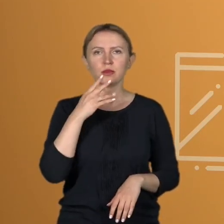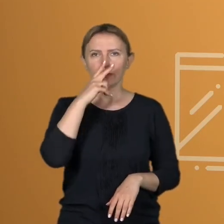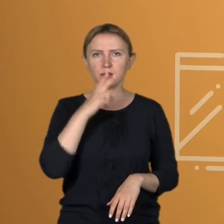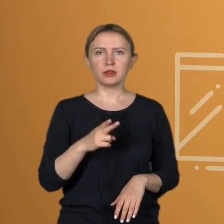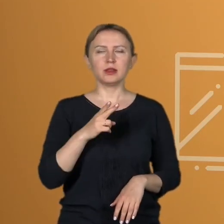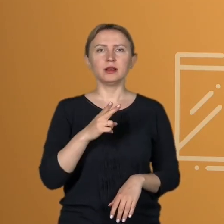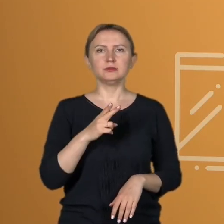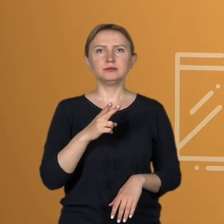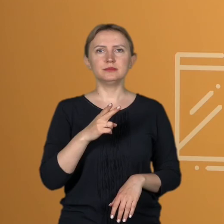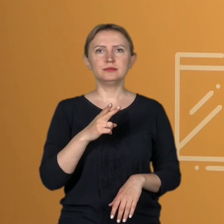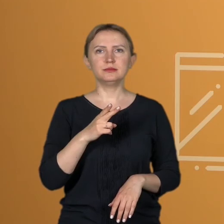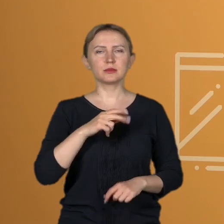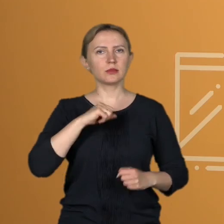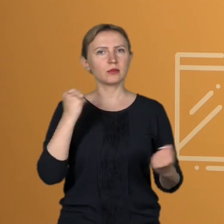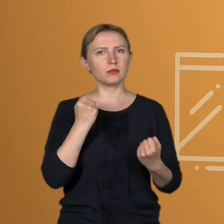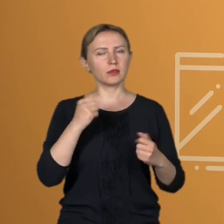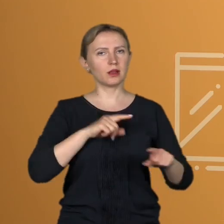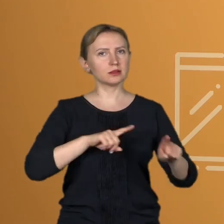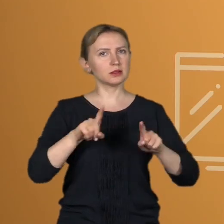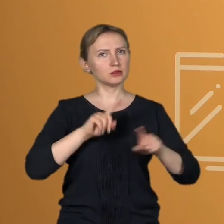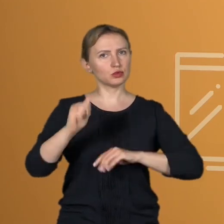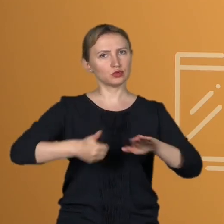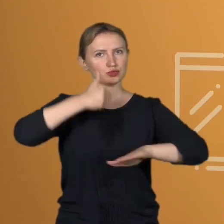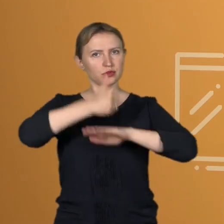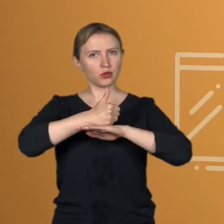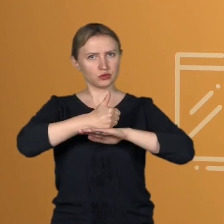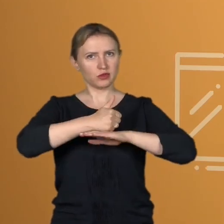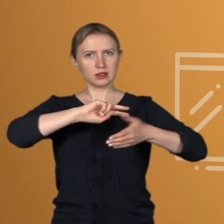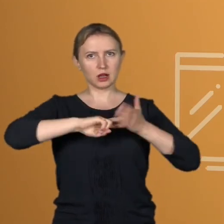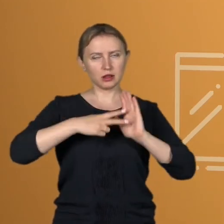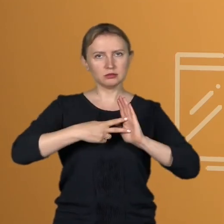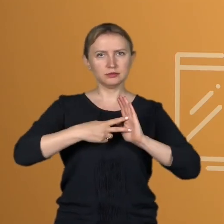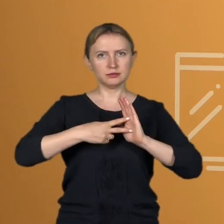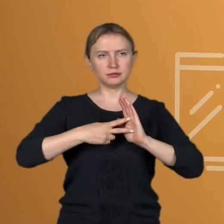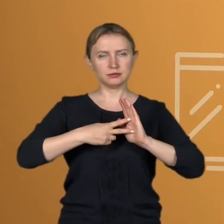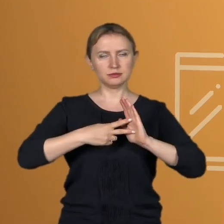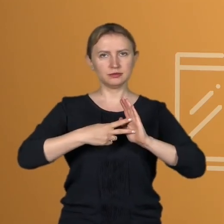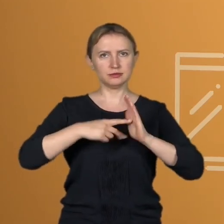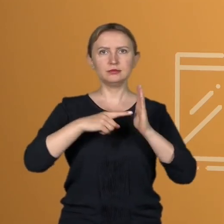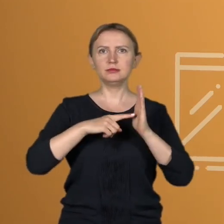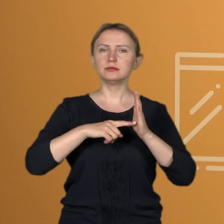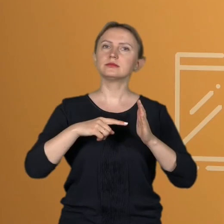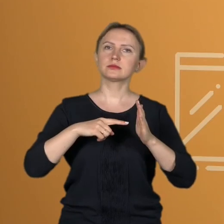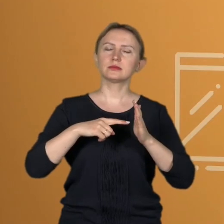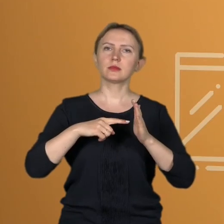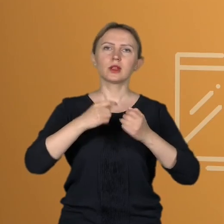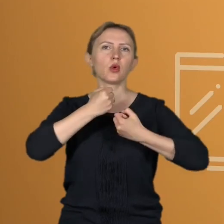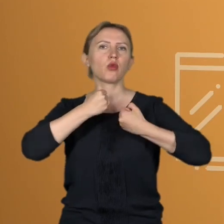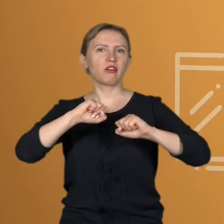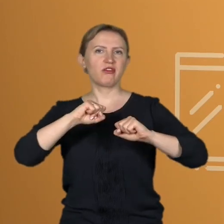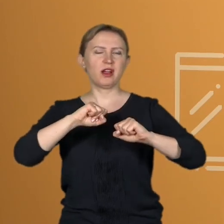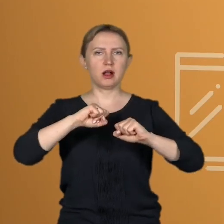wyłania się bardzo silne znaczenie tego przywództwa strategicznego, czegoś, co jest związane właśnie z taką